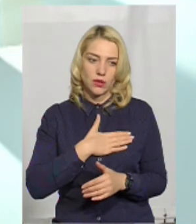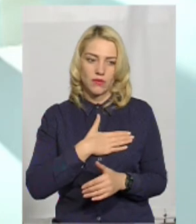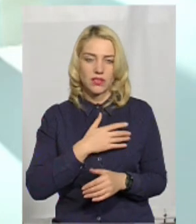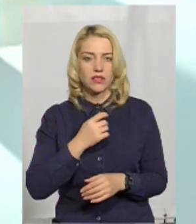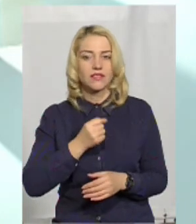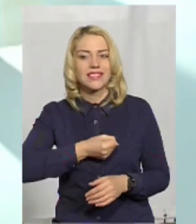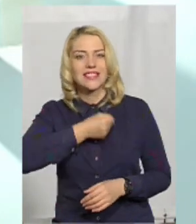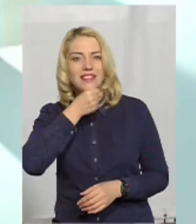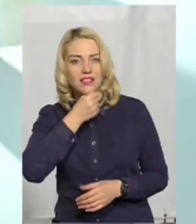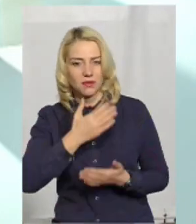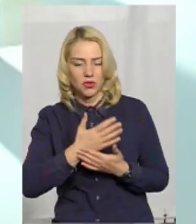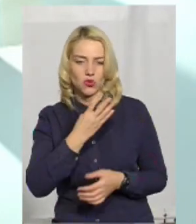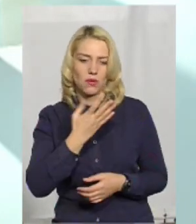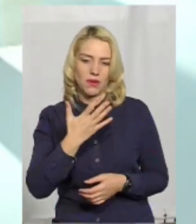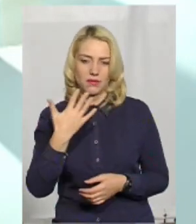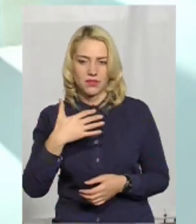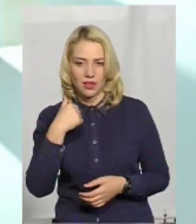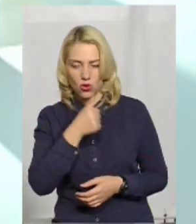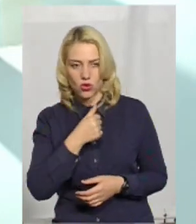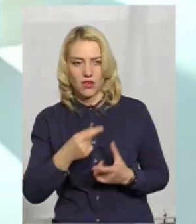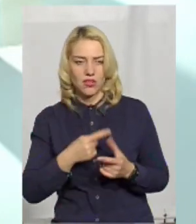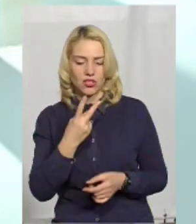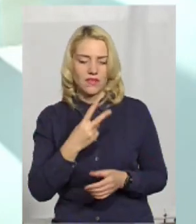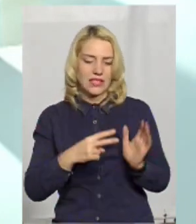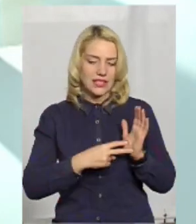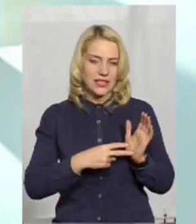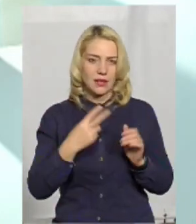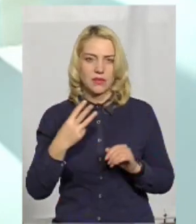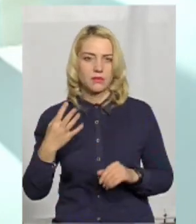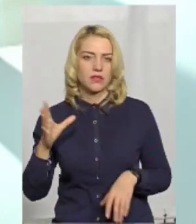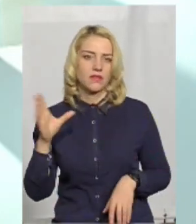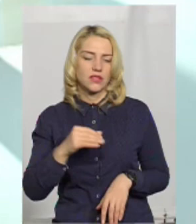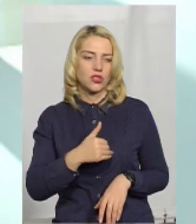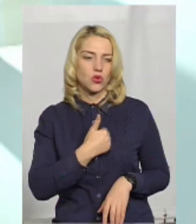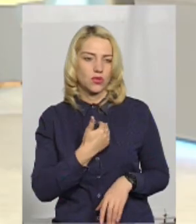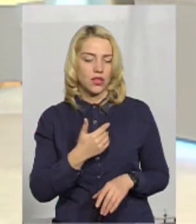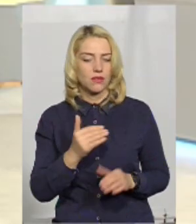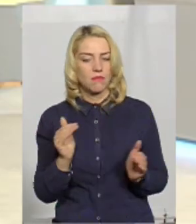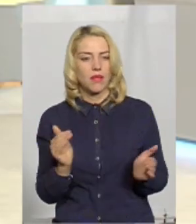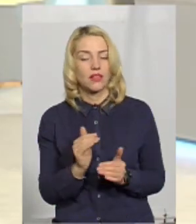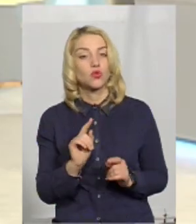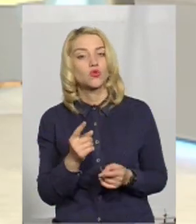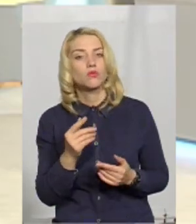віці 45-50 років, чи 27-35, вони всі хочуть оцінити. А чому так?